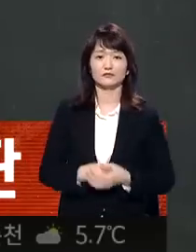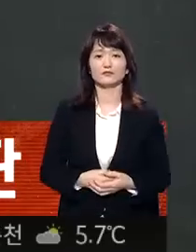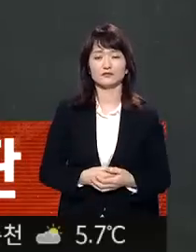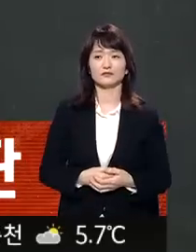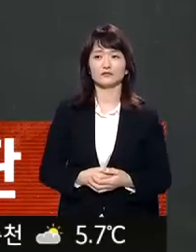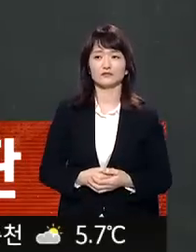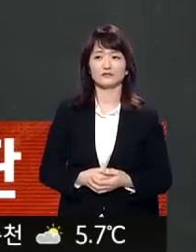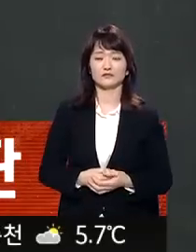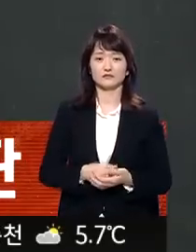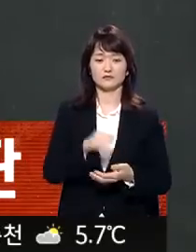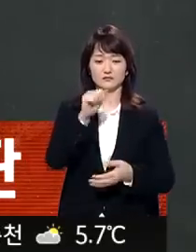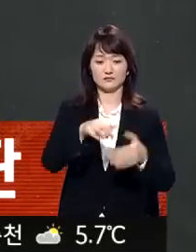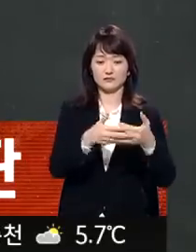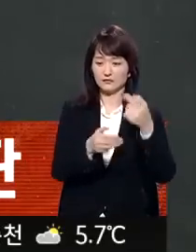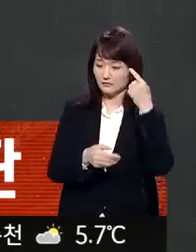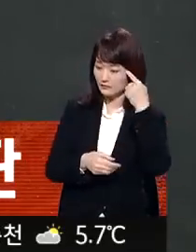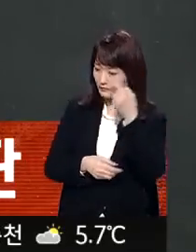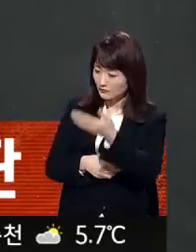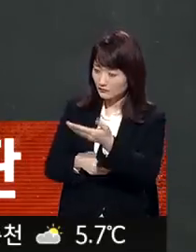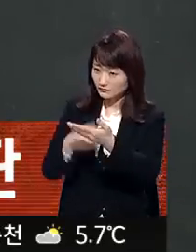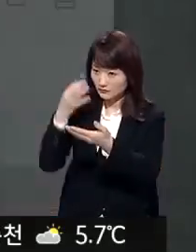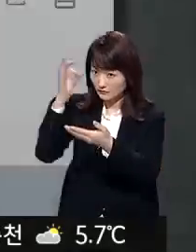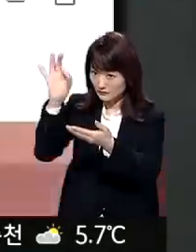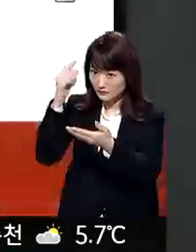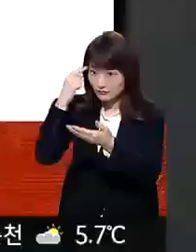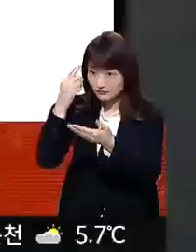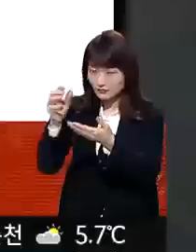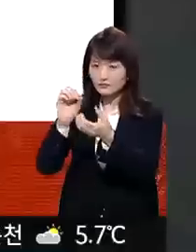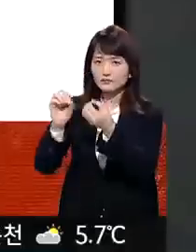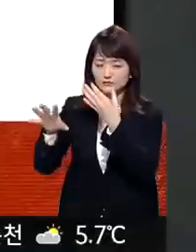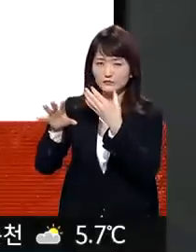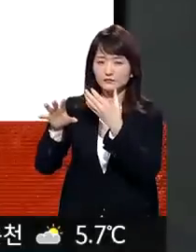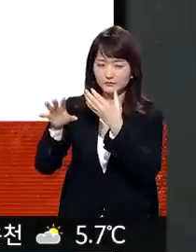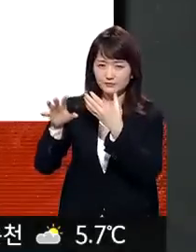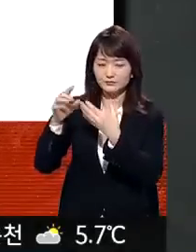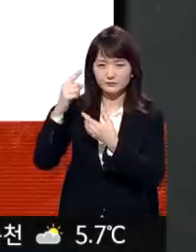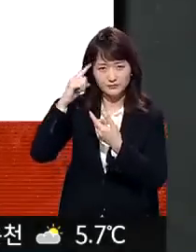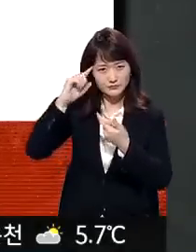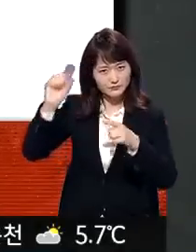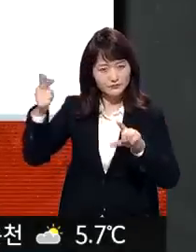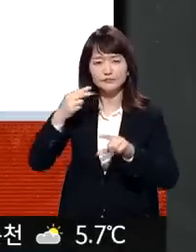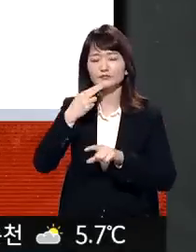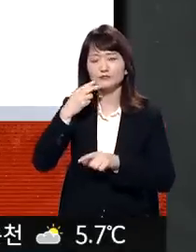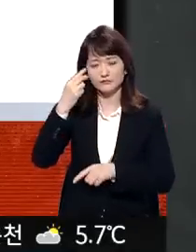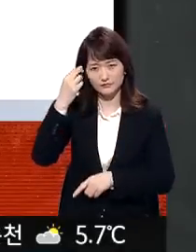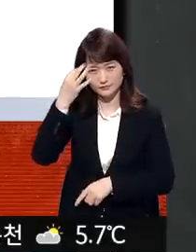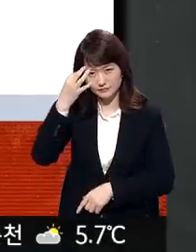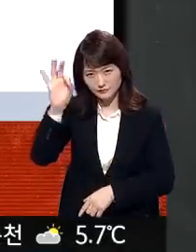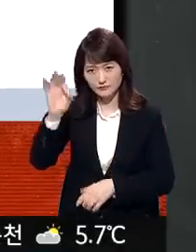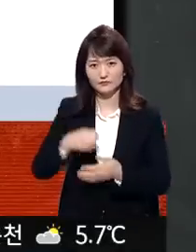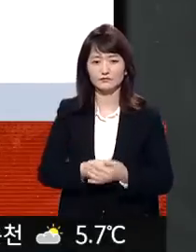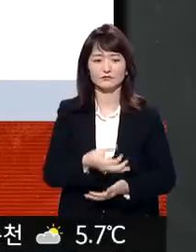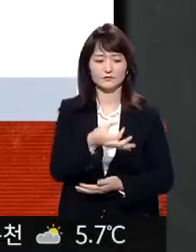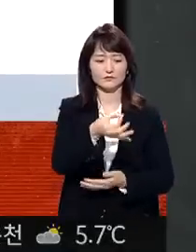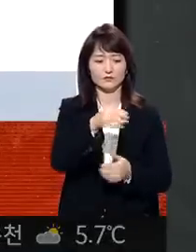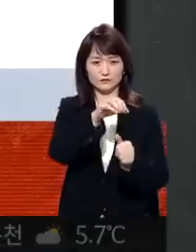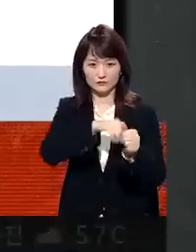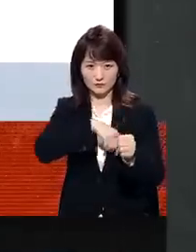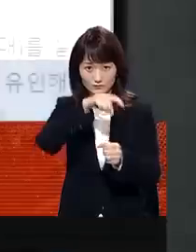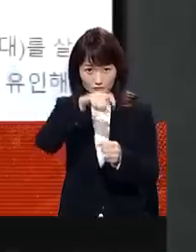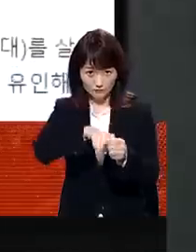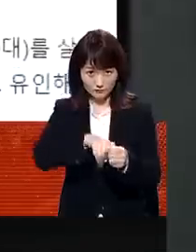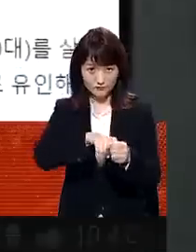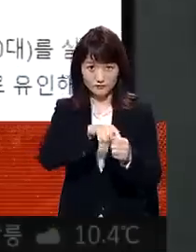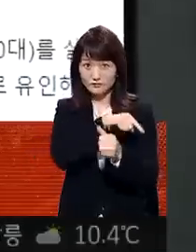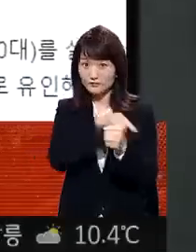공소사실 모두 인정하냐고 물었는데요. 이의 없이 모두 인정한다 이렇게 답을 했습니다. 또 금전을 노린 계획적 범행이었다는 사실도